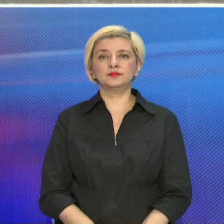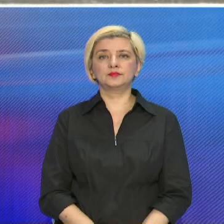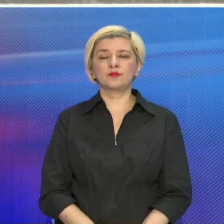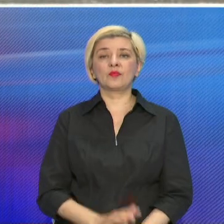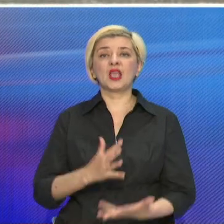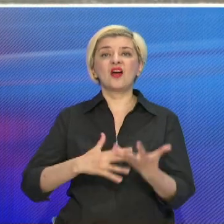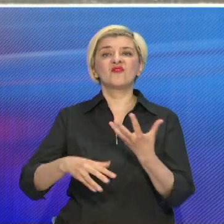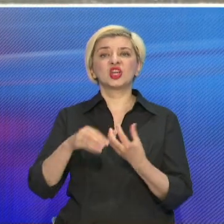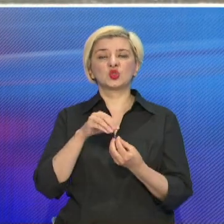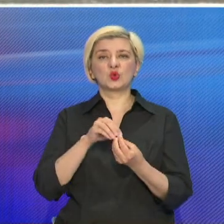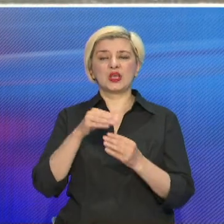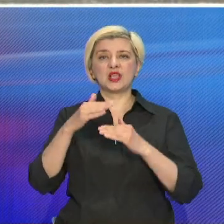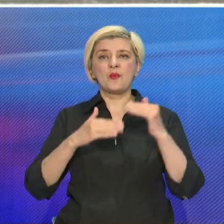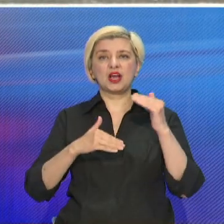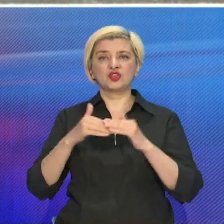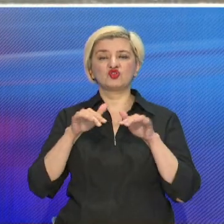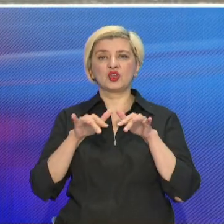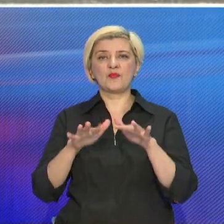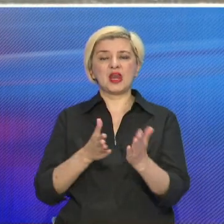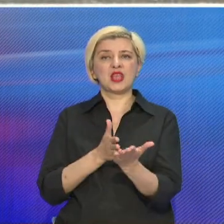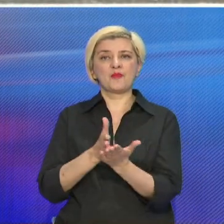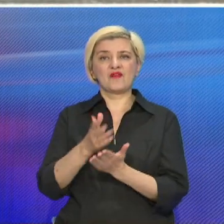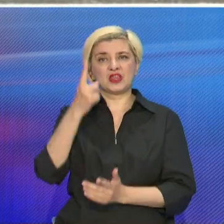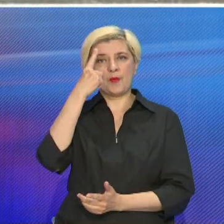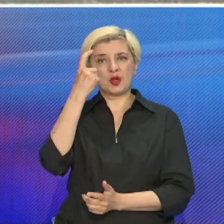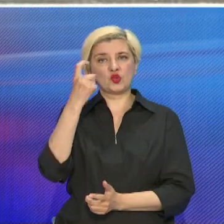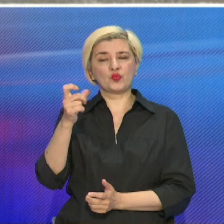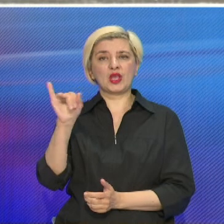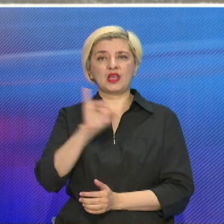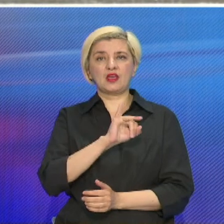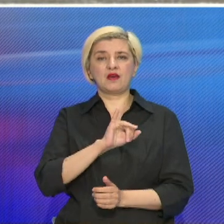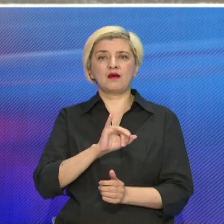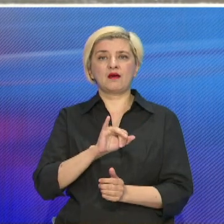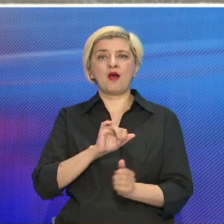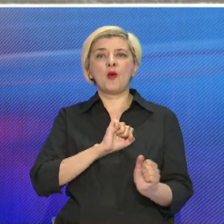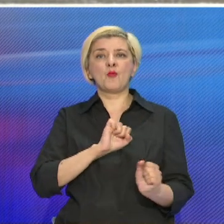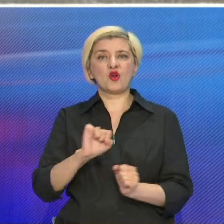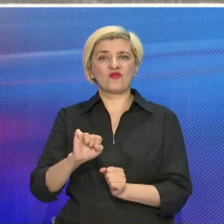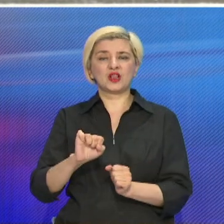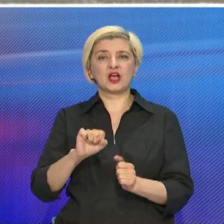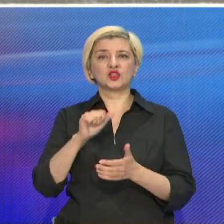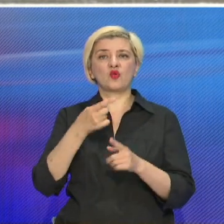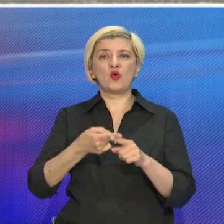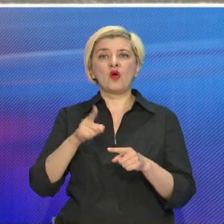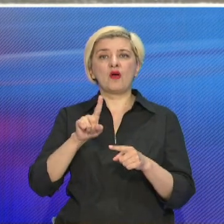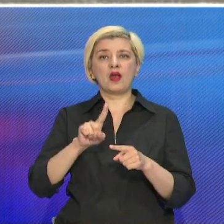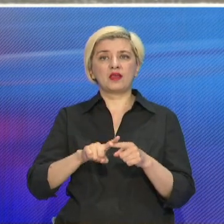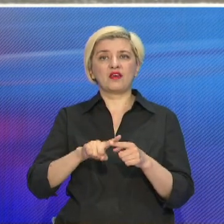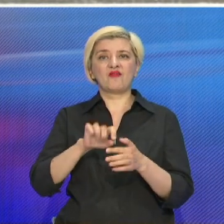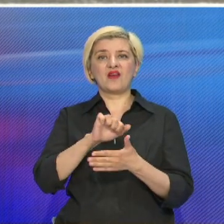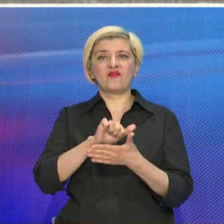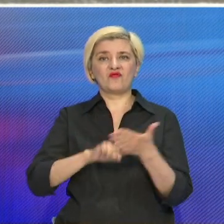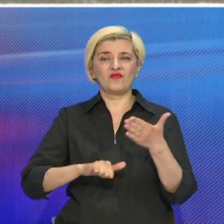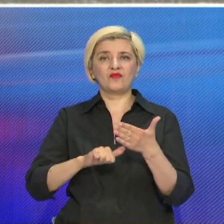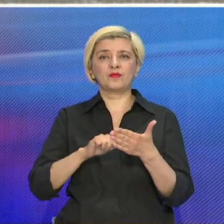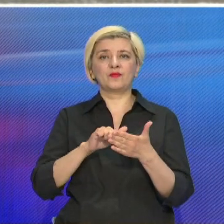В результате практических мер, направленных на предупреждение и профилактику этого вида преступлений, сохраняется тенденция